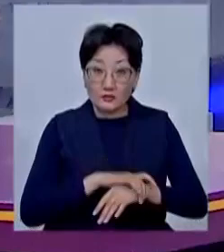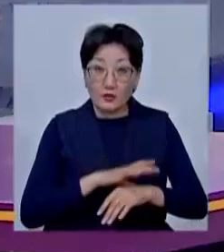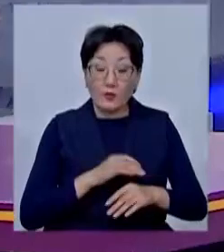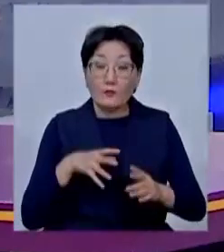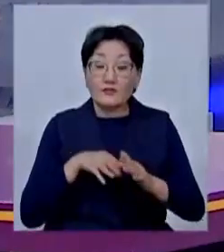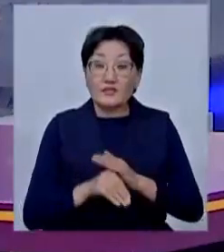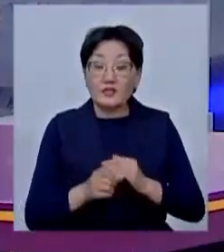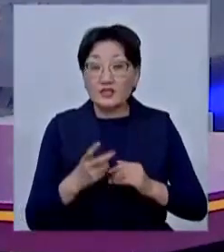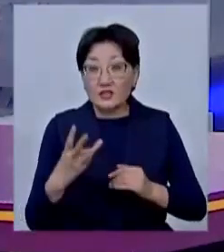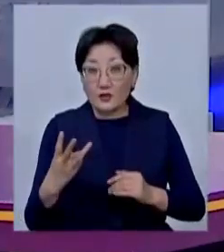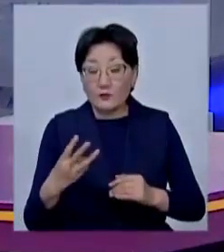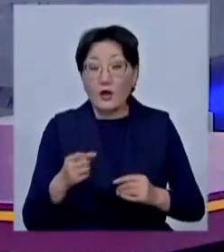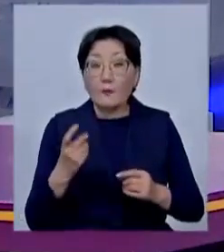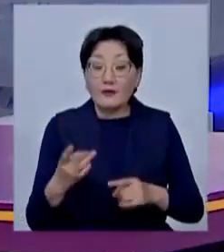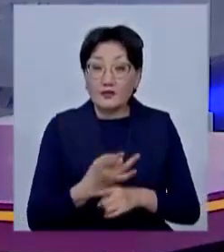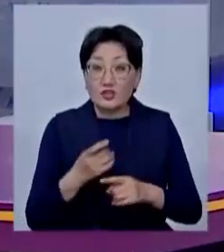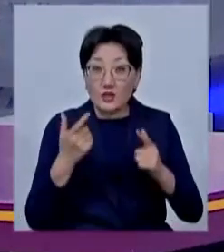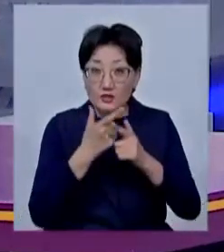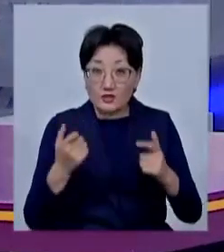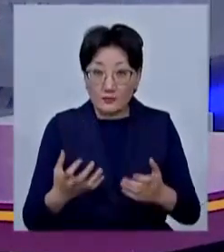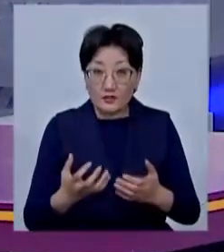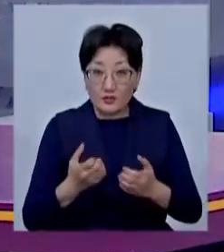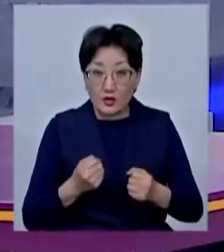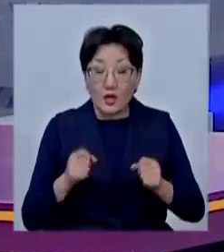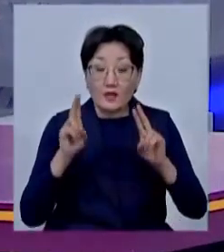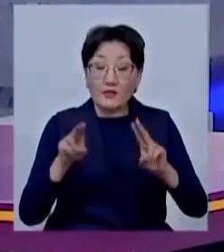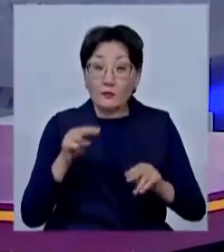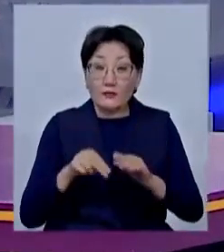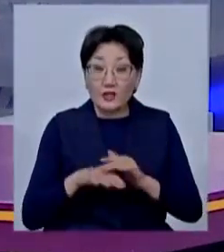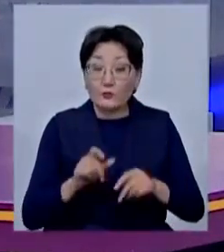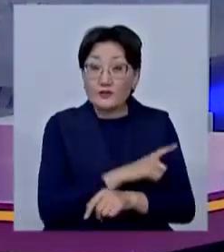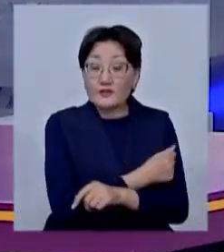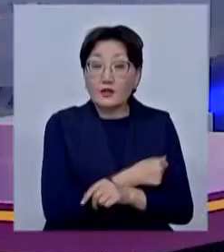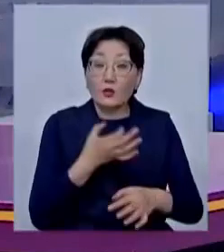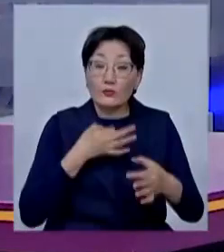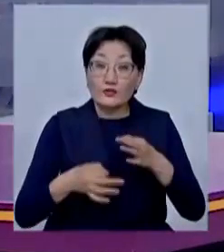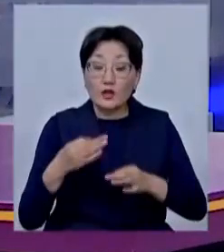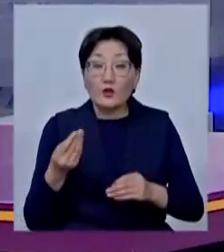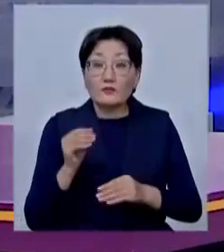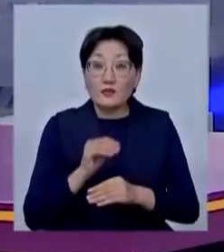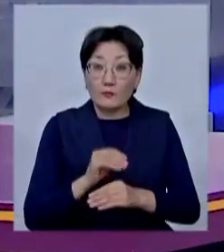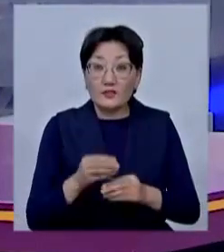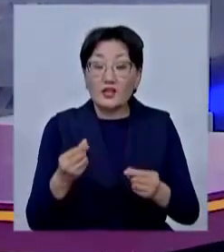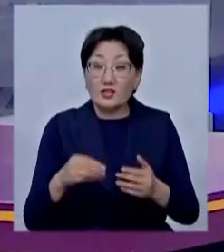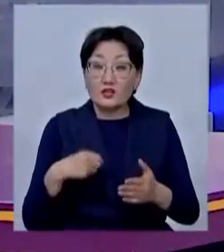Тіпті кейбірі бірнеше рет ескерту алса да, талапқа бағынбай медициналық препараттардың үстіне ақша қосып сатуын тоқтатар